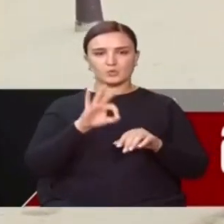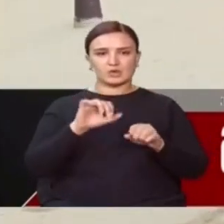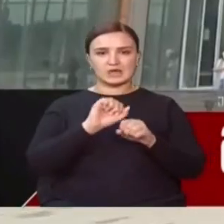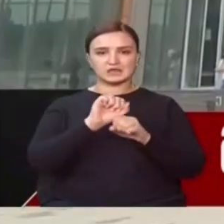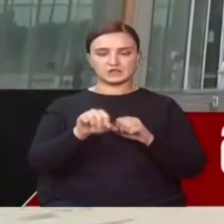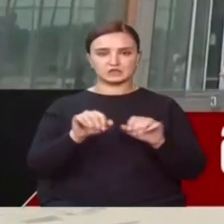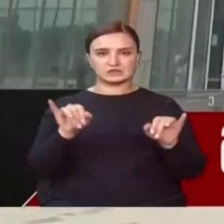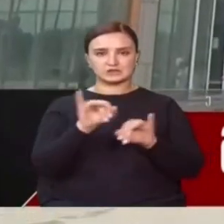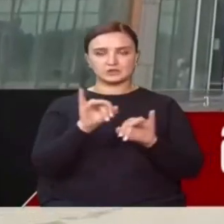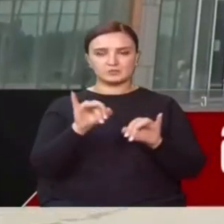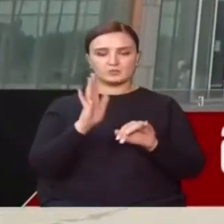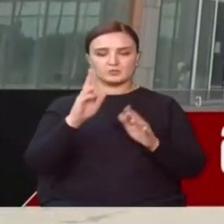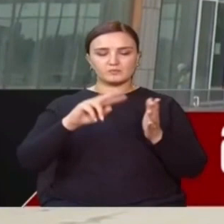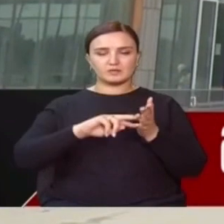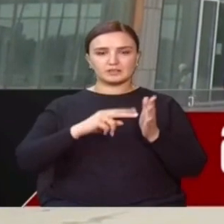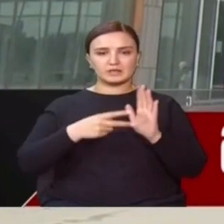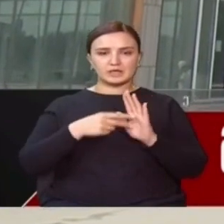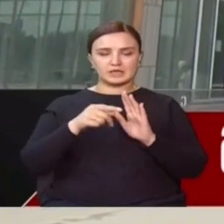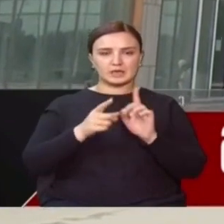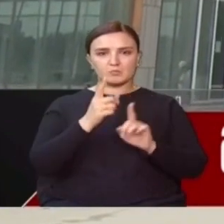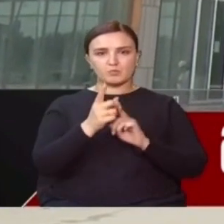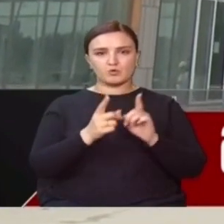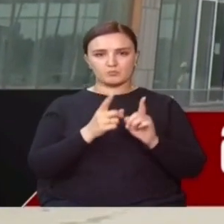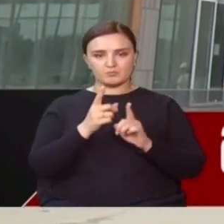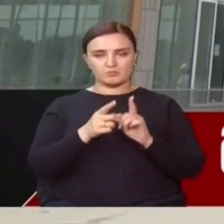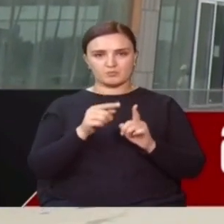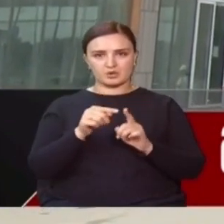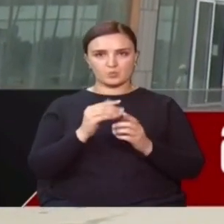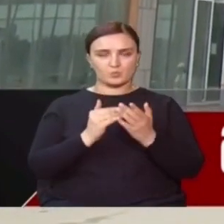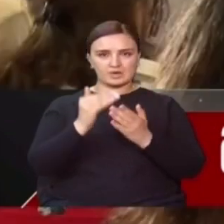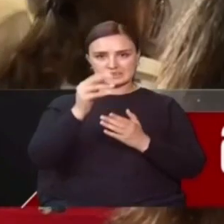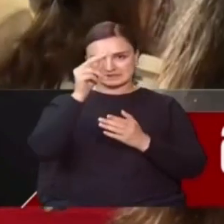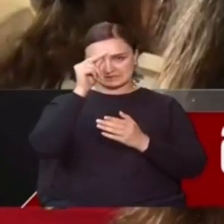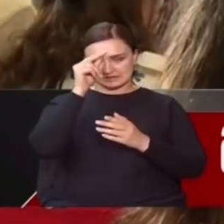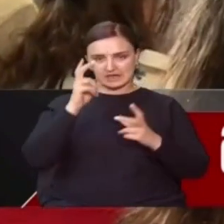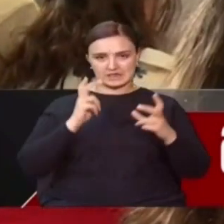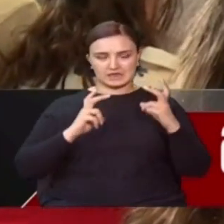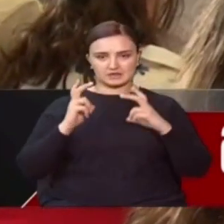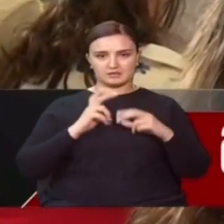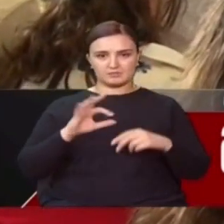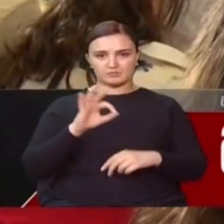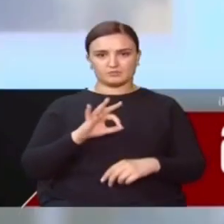ისაუბრეს დაგეგმილ რეფორმებსა და დასახულ ამოცანებზე უმაღლესი განათლების მიმართულებით.